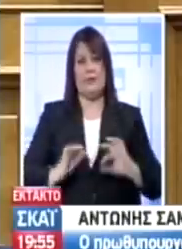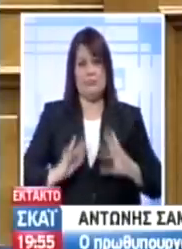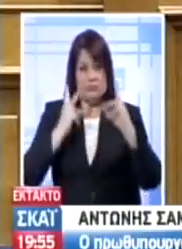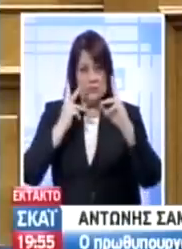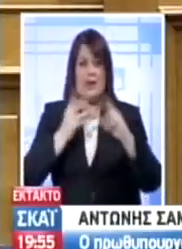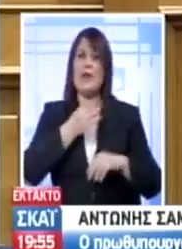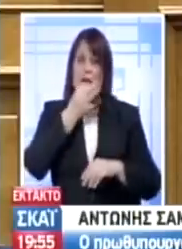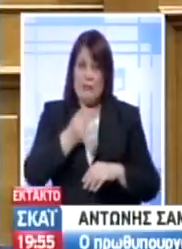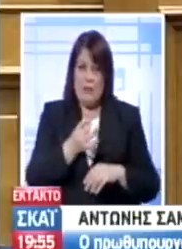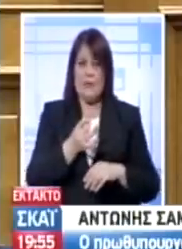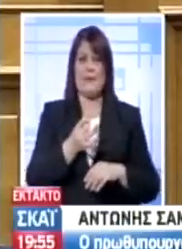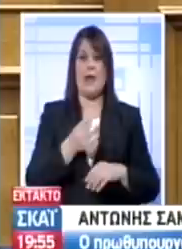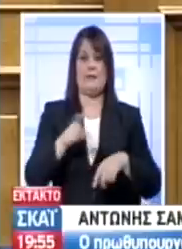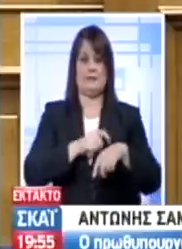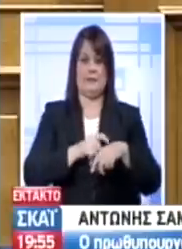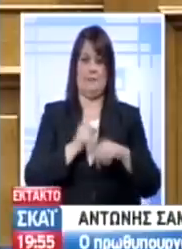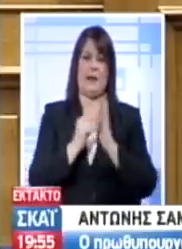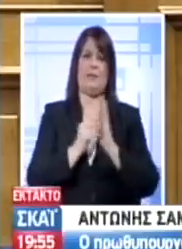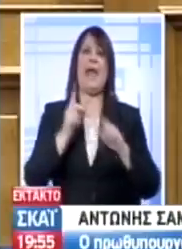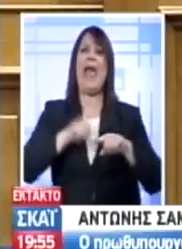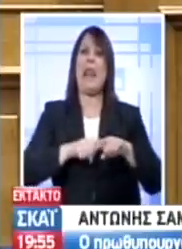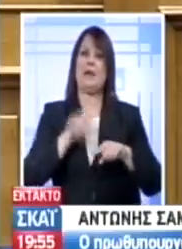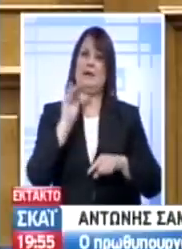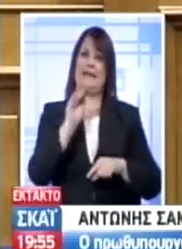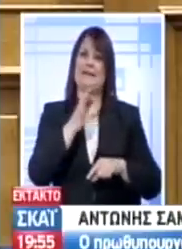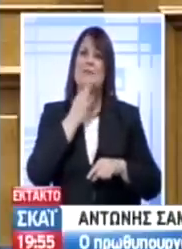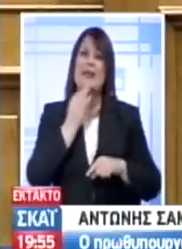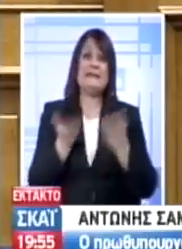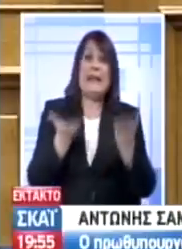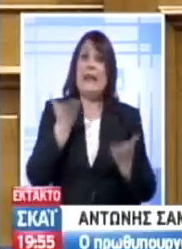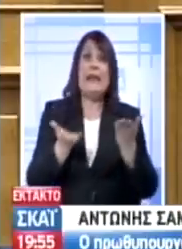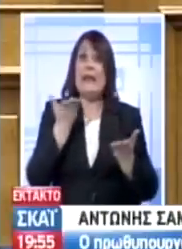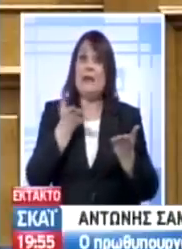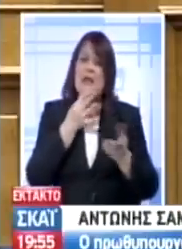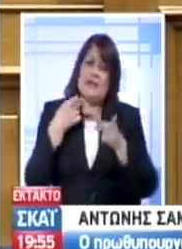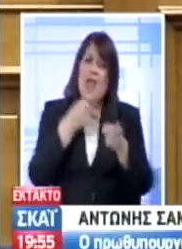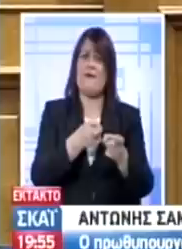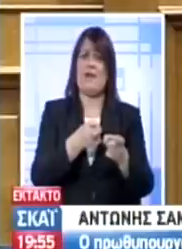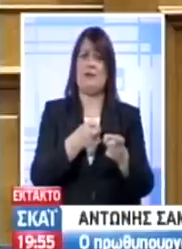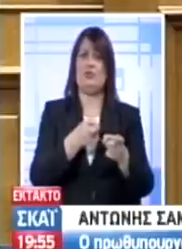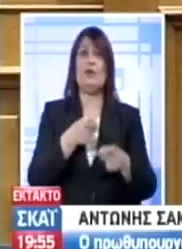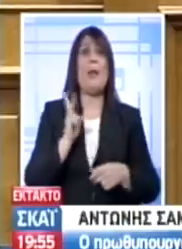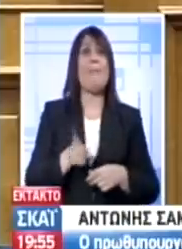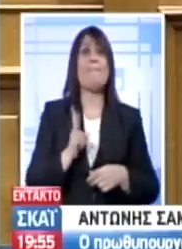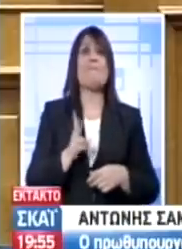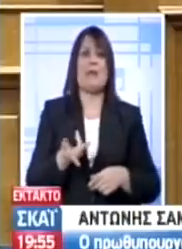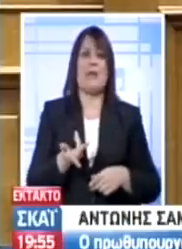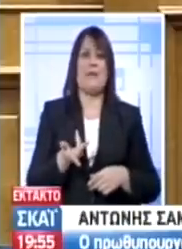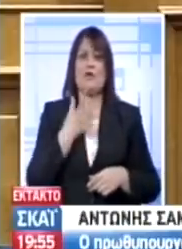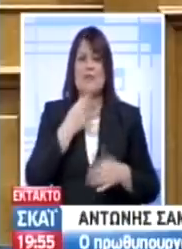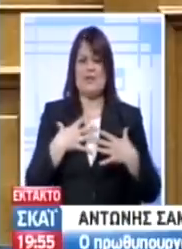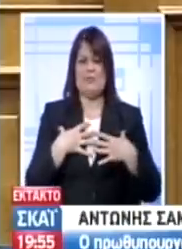αν του έθεταν του Έλληνα σήμερα οποιοδήποτε εκβιαστικό δίλημα, υπάρχει σοβαρός κίνδυνος να προκαλέσουν από